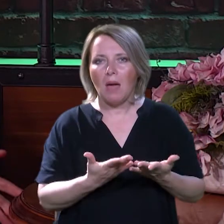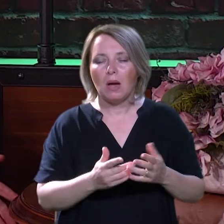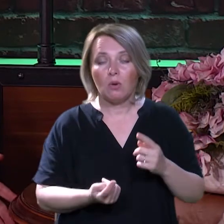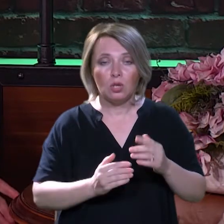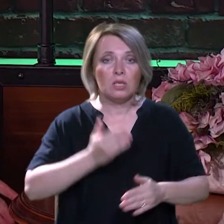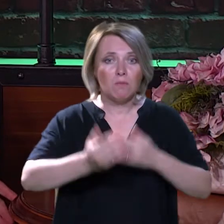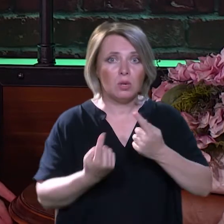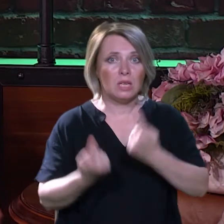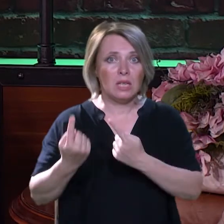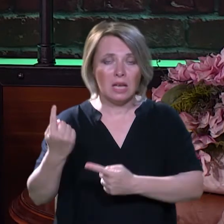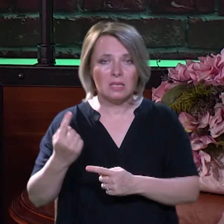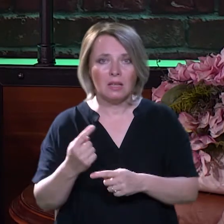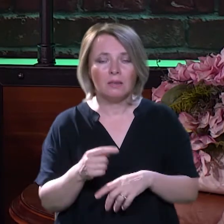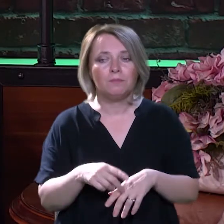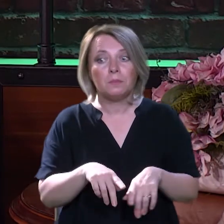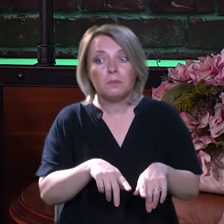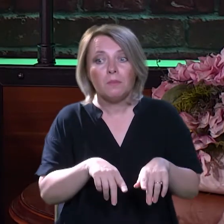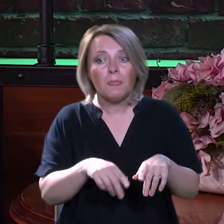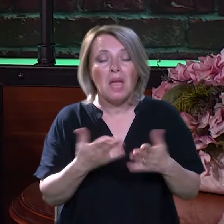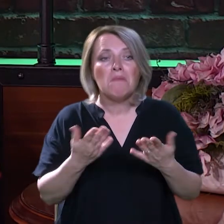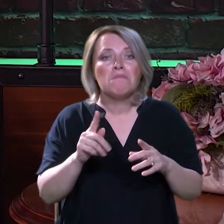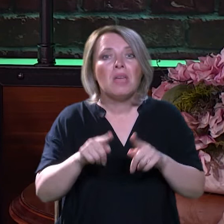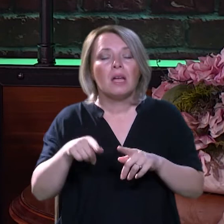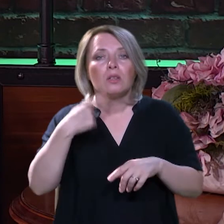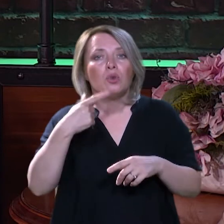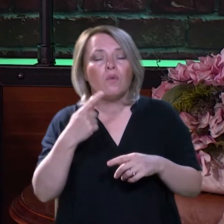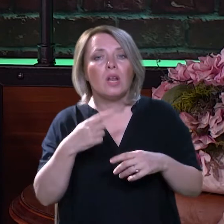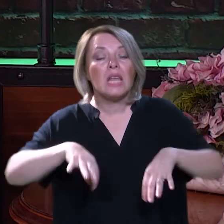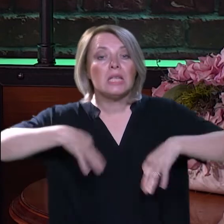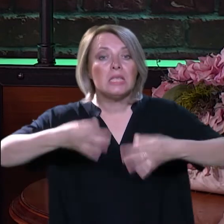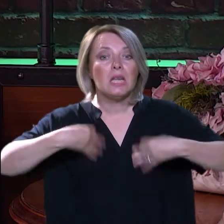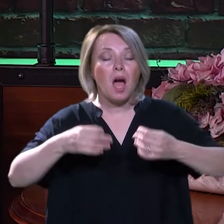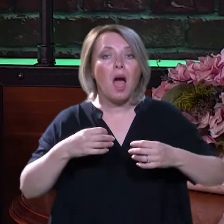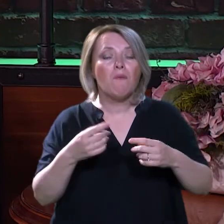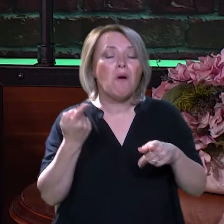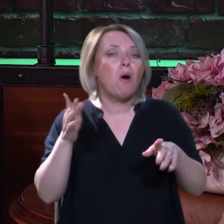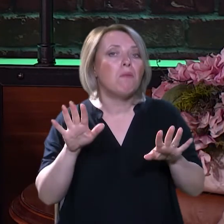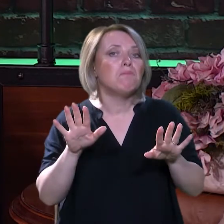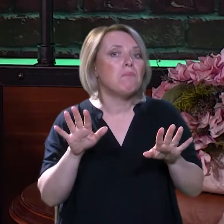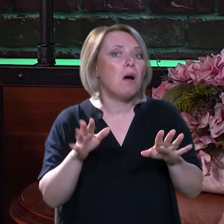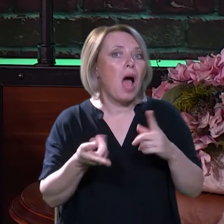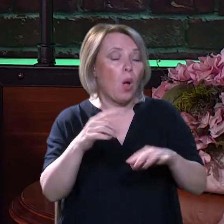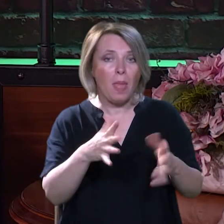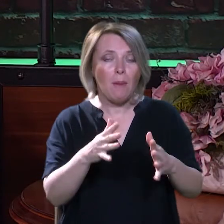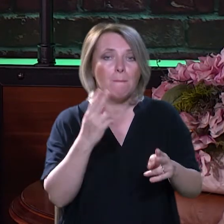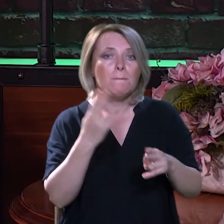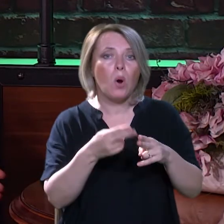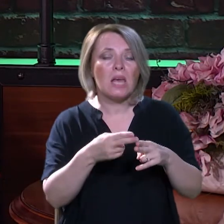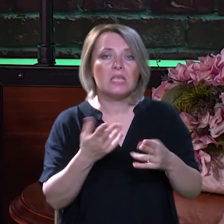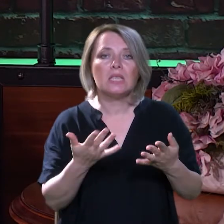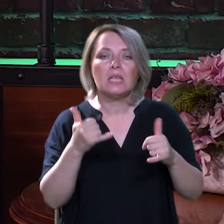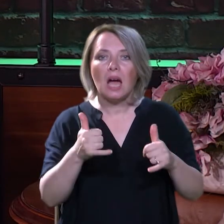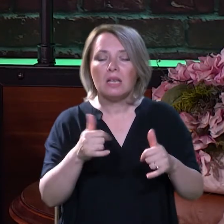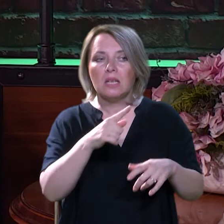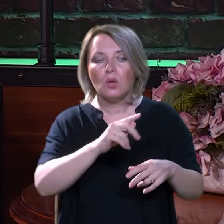zdravlje općenito, a time i mentalno zdravlje, definiralo kao odsustvo bolesti. U smislu, ako nemaš neku tešku bolest, ti si zdrav. Danas